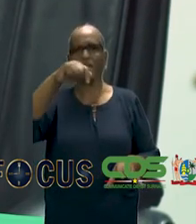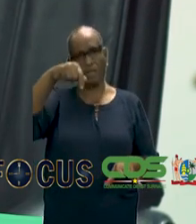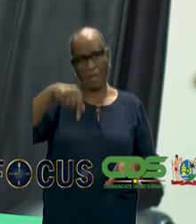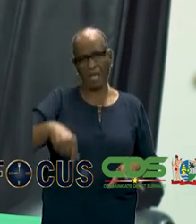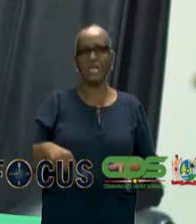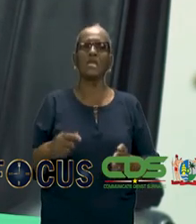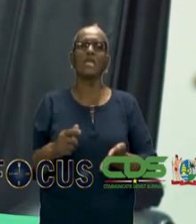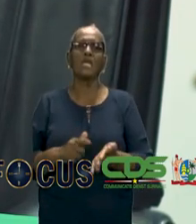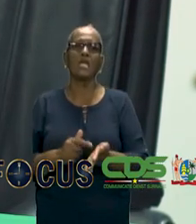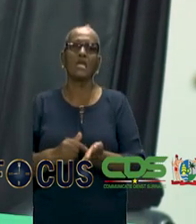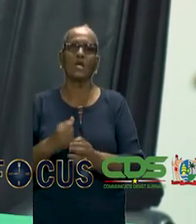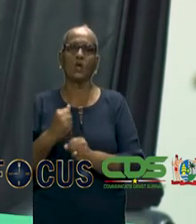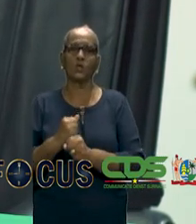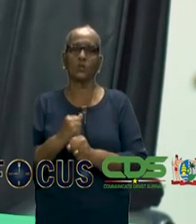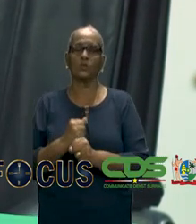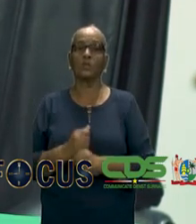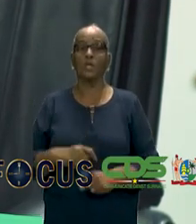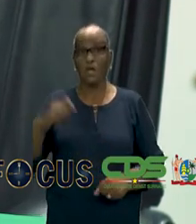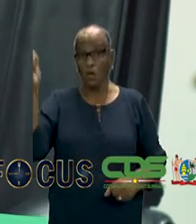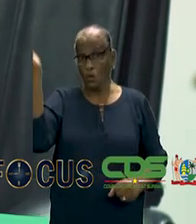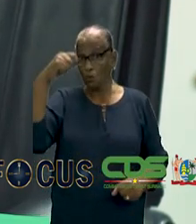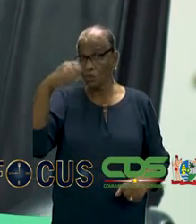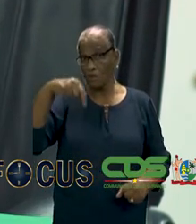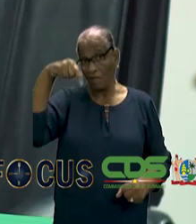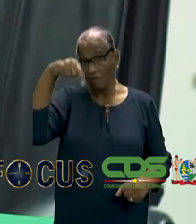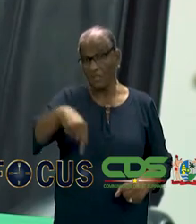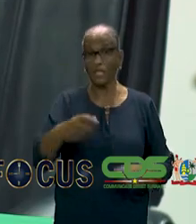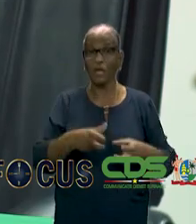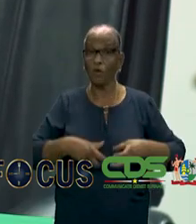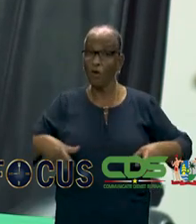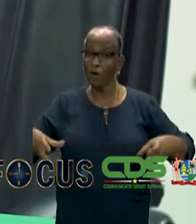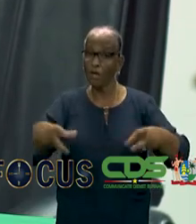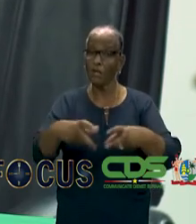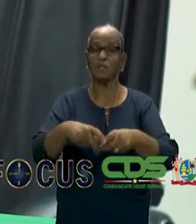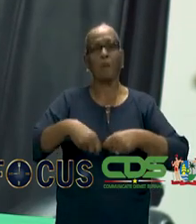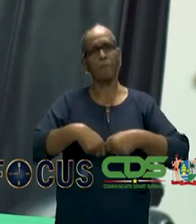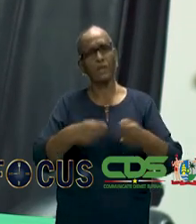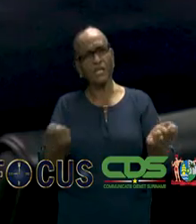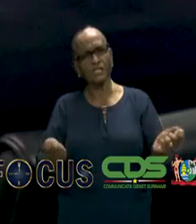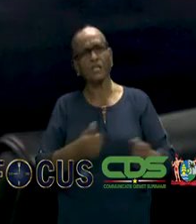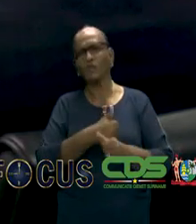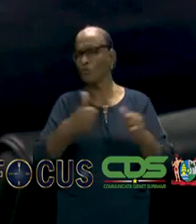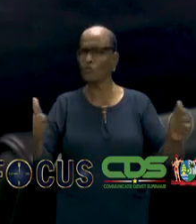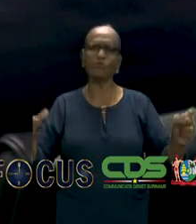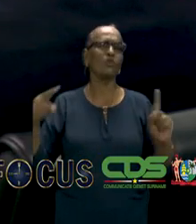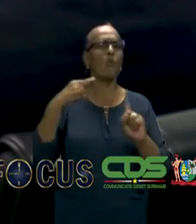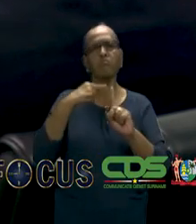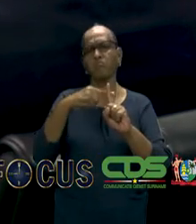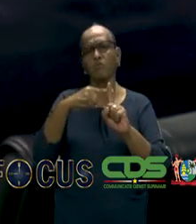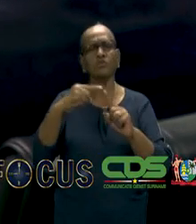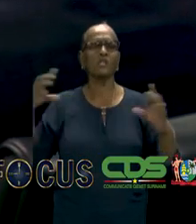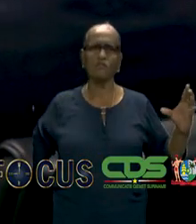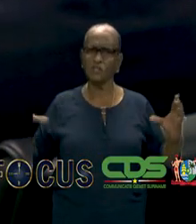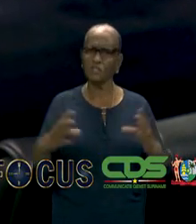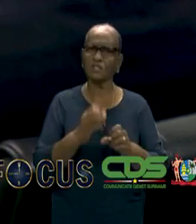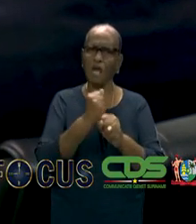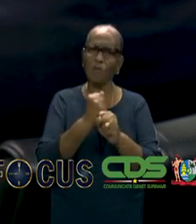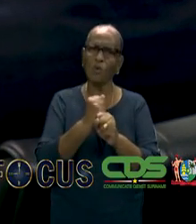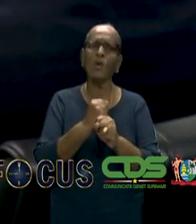Wat zijn de resultaten van dit congres? Er zijn wat presentaties geweest, heel goed, heel positief. We hebben een samenwerking